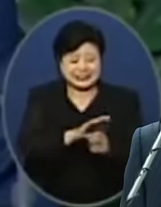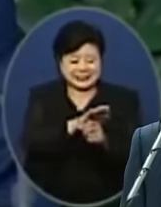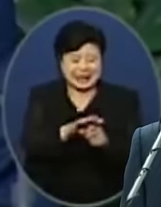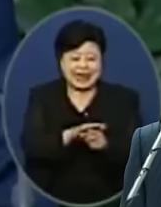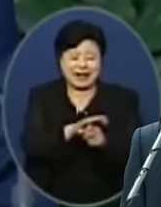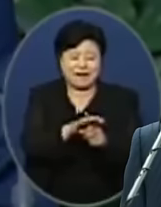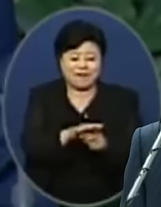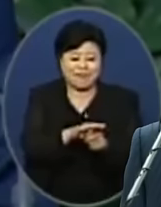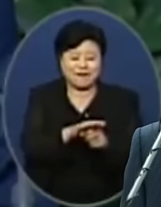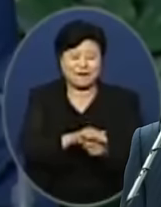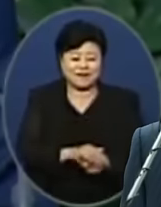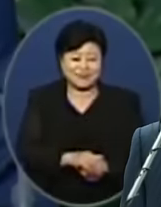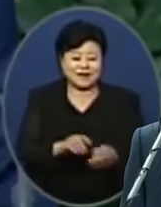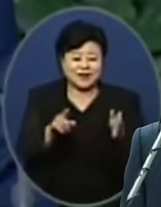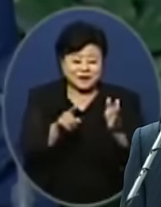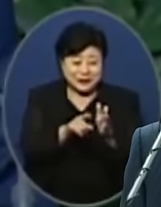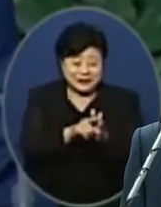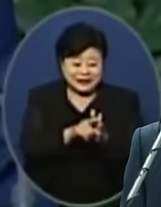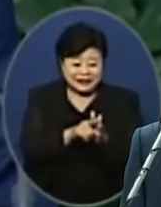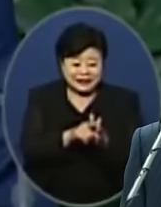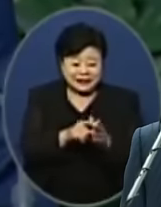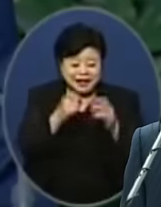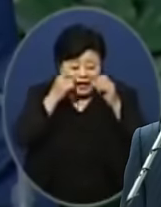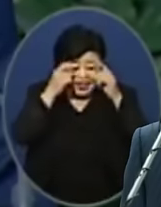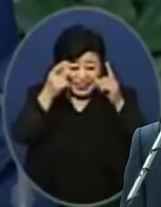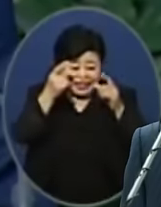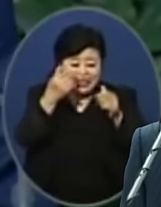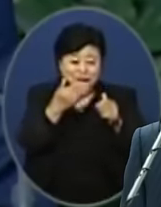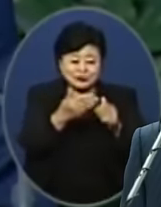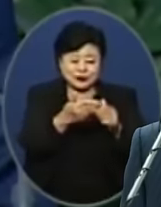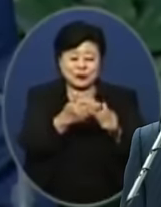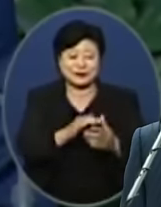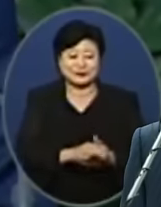사랑하고 믿는가를 깨닫게 해주시고